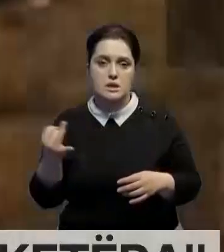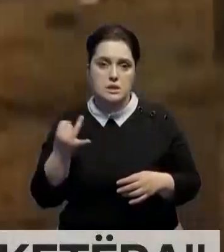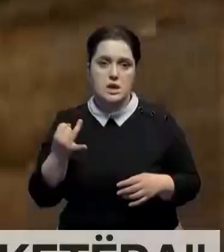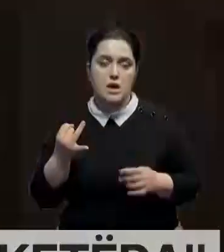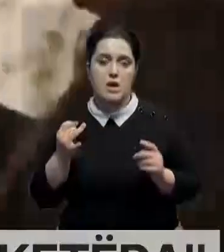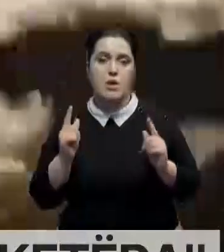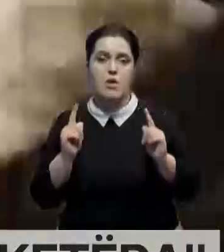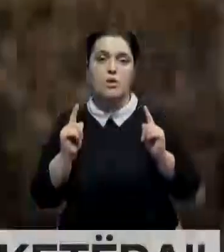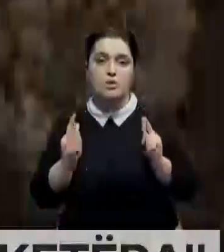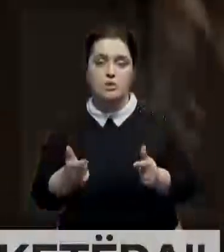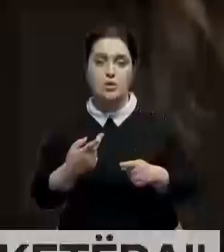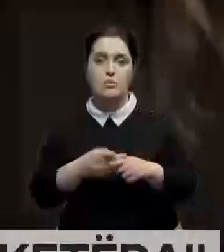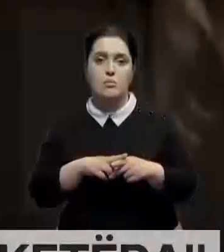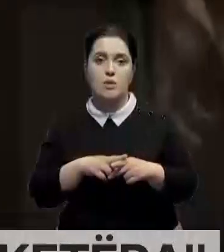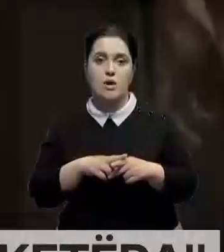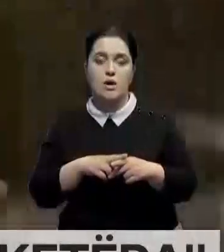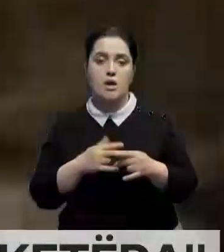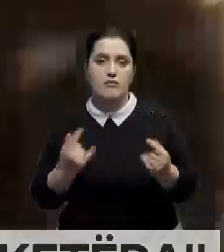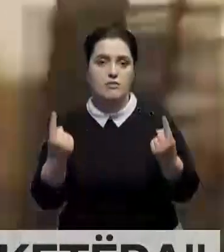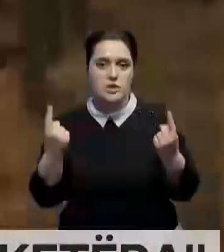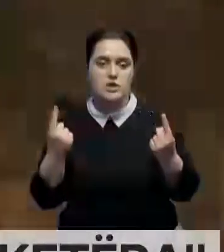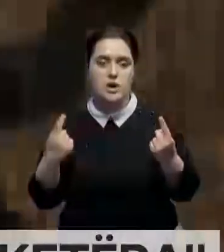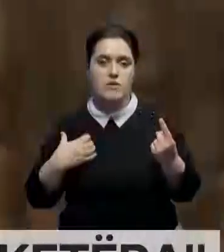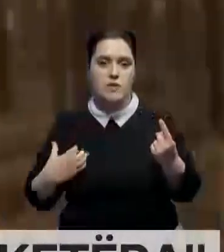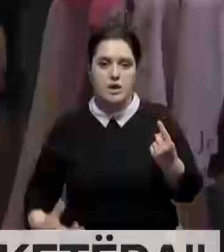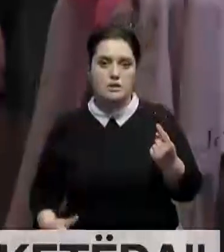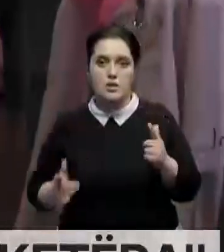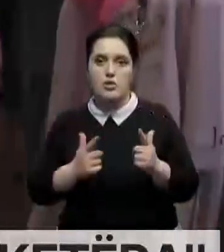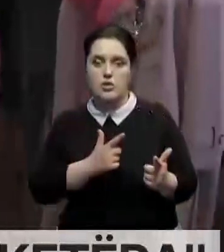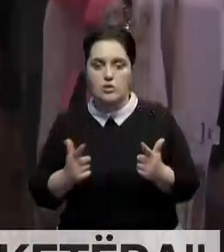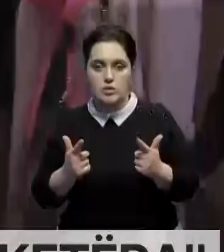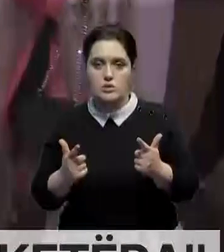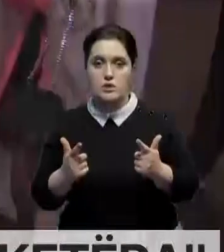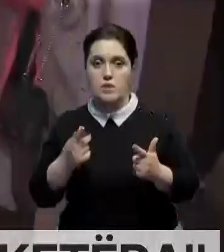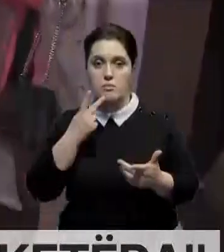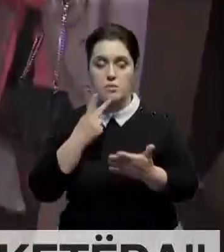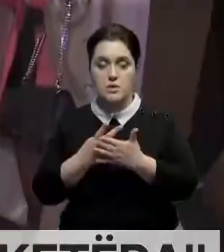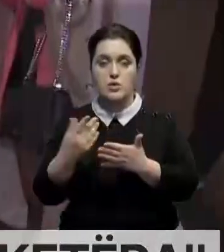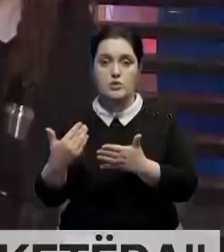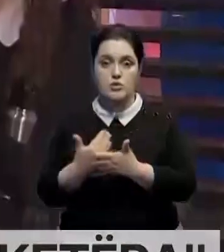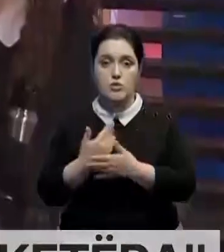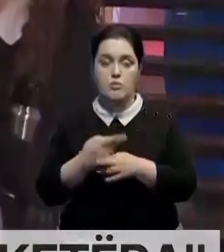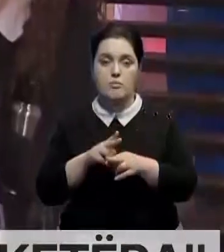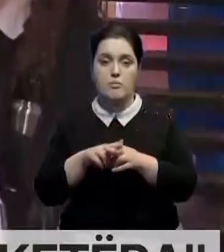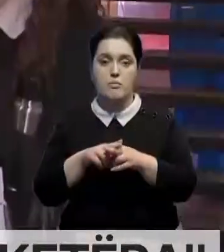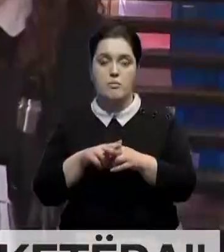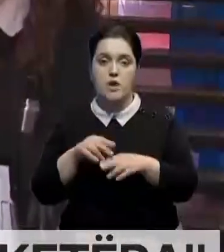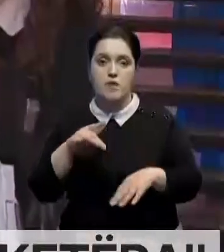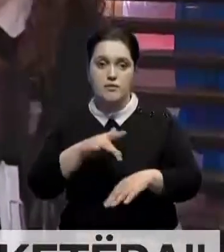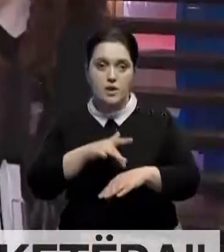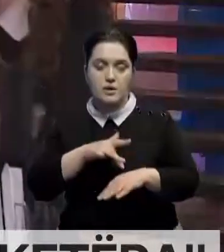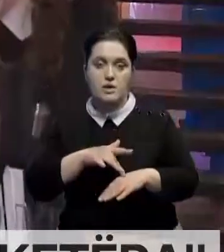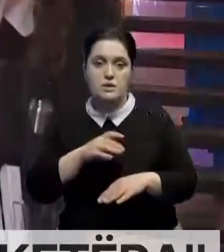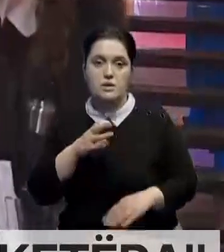готовы отдать жизнь ради величия Франции. Скрестив шпаги, они готовятся к бою. Посмотреть на новую экранизацию приехали не только фанаты.